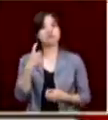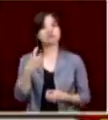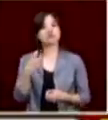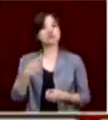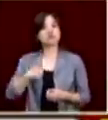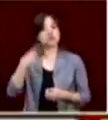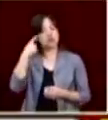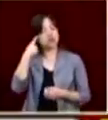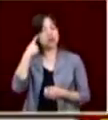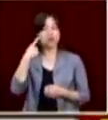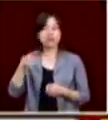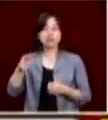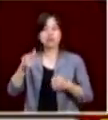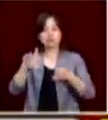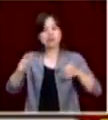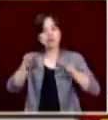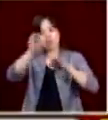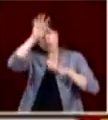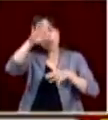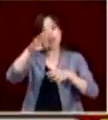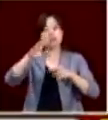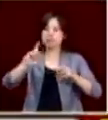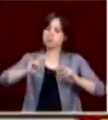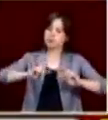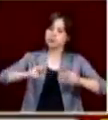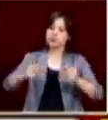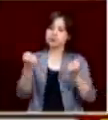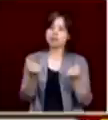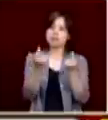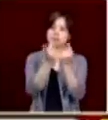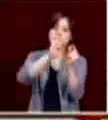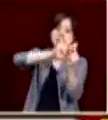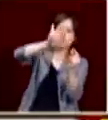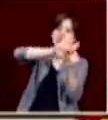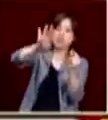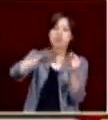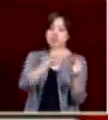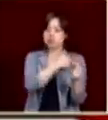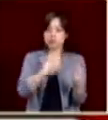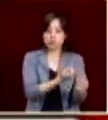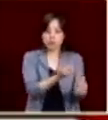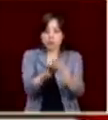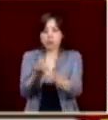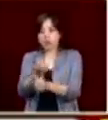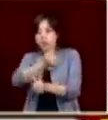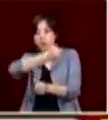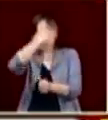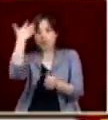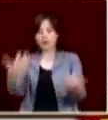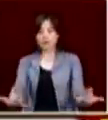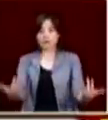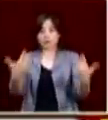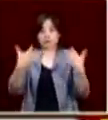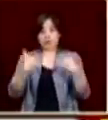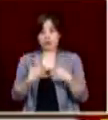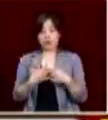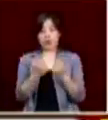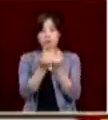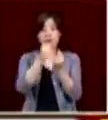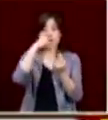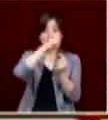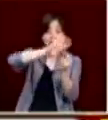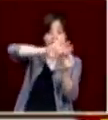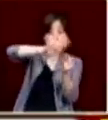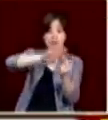讲，咱这政党变啊调整讲，伫北台湾会当去吸引这所谓的年轻人，吸引整个北台